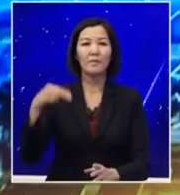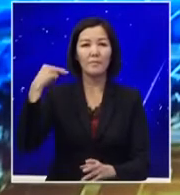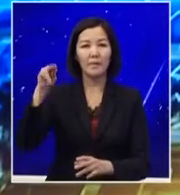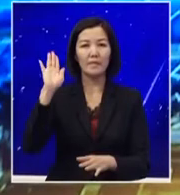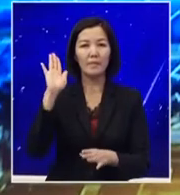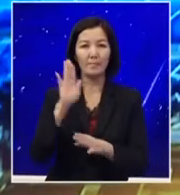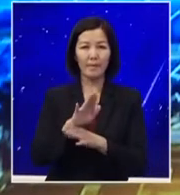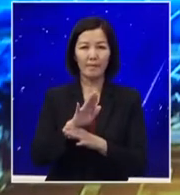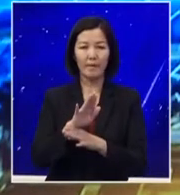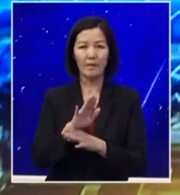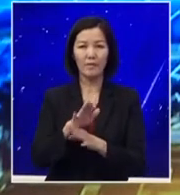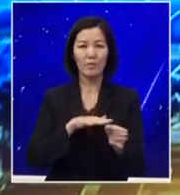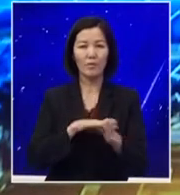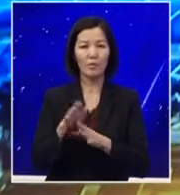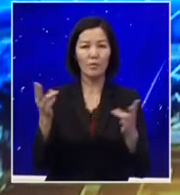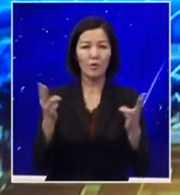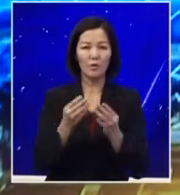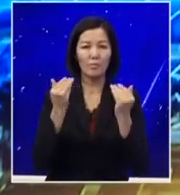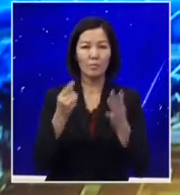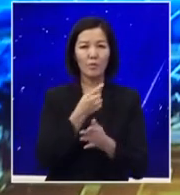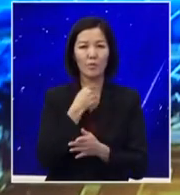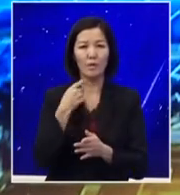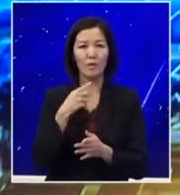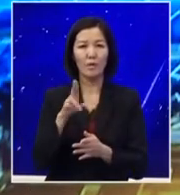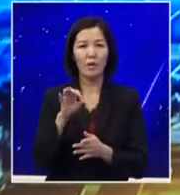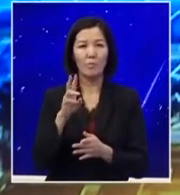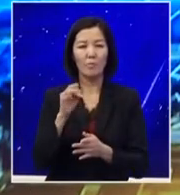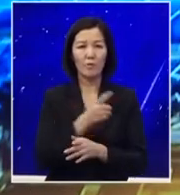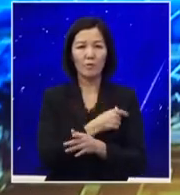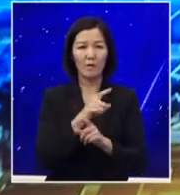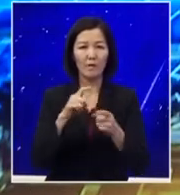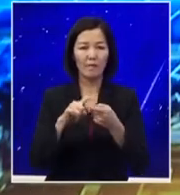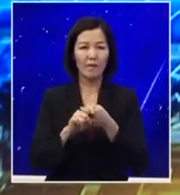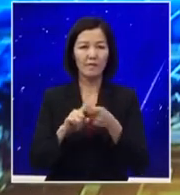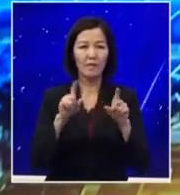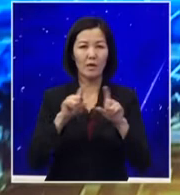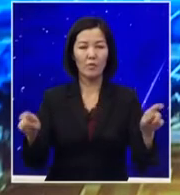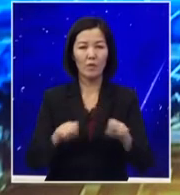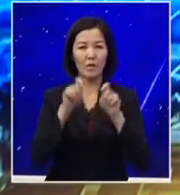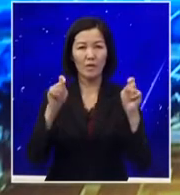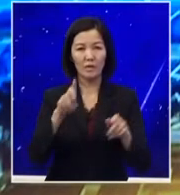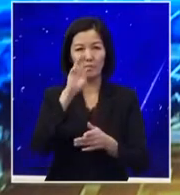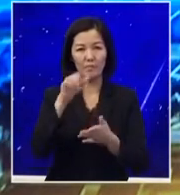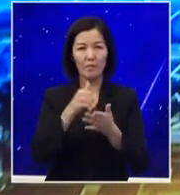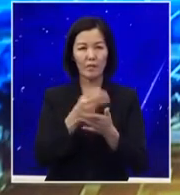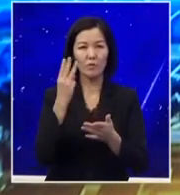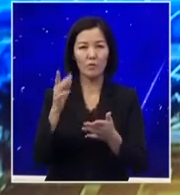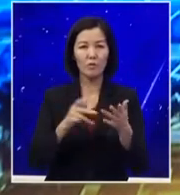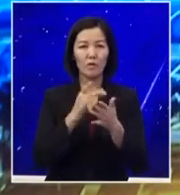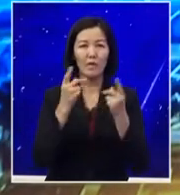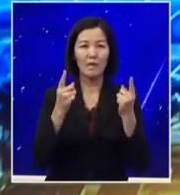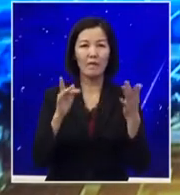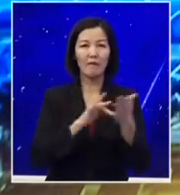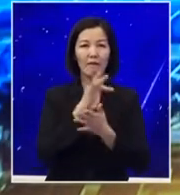Президент пәрмені, билік дәрмені. Бүгін Талдықорғанда модульдік инфекциялық аурухана ашылды. Мемлекет басшысы үш ірі қаладағысынан